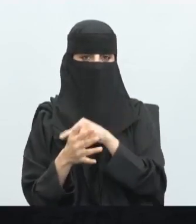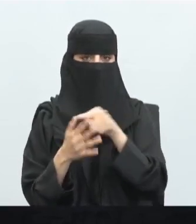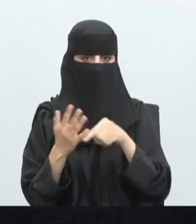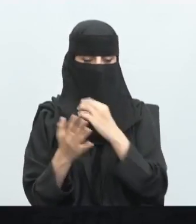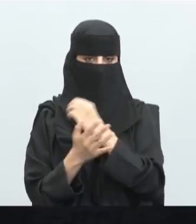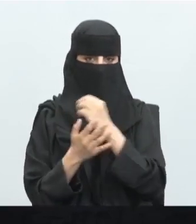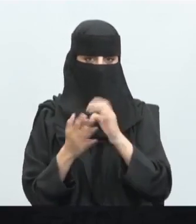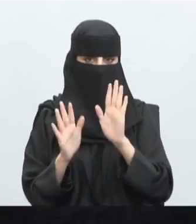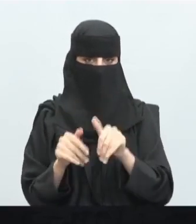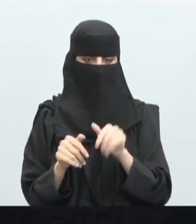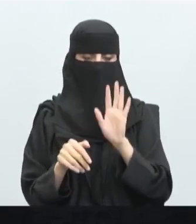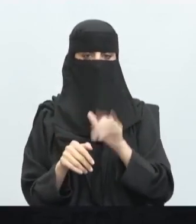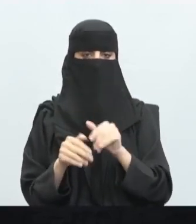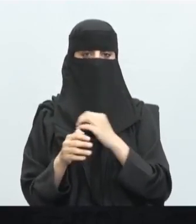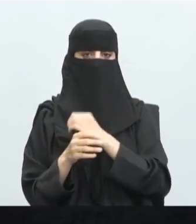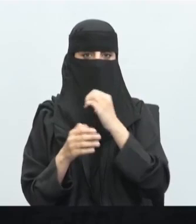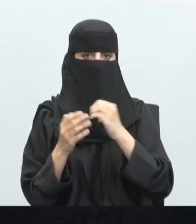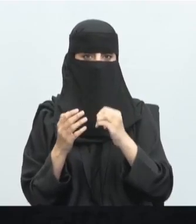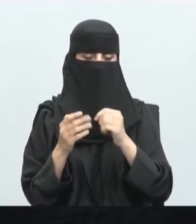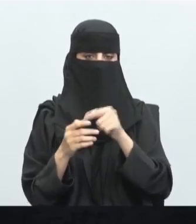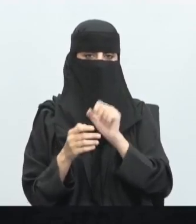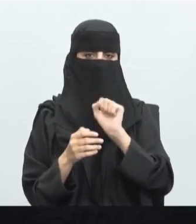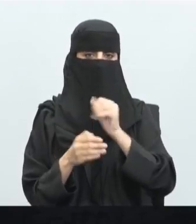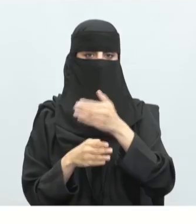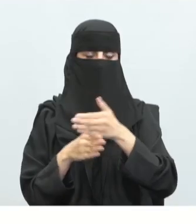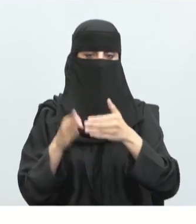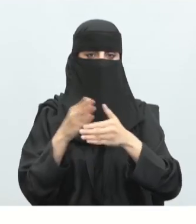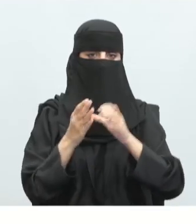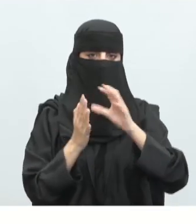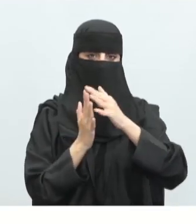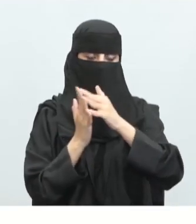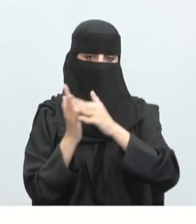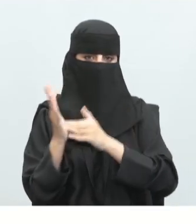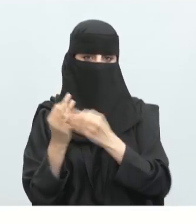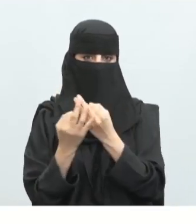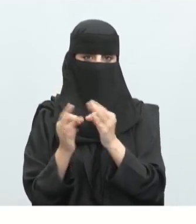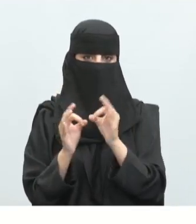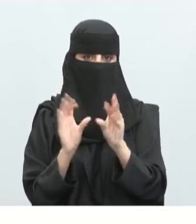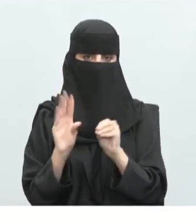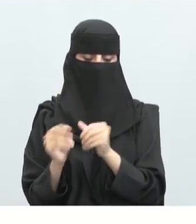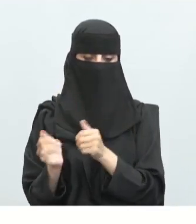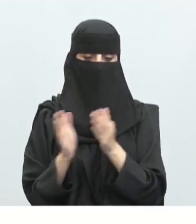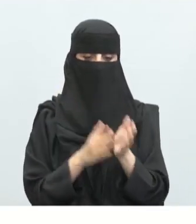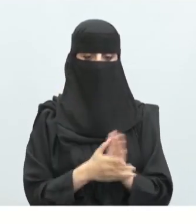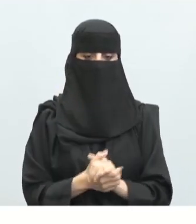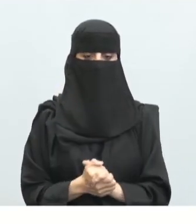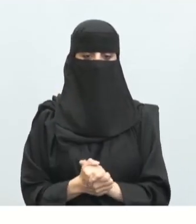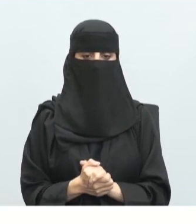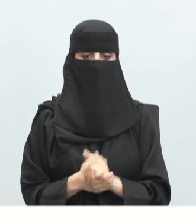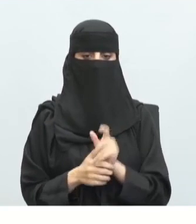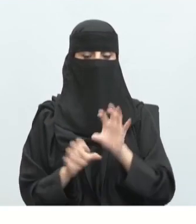قصه كي استطيع سردها فيما بعد نتعرف عليها بارك الله فيكم بشكل سريع ماذا